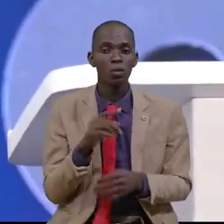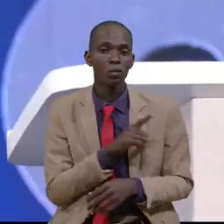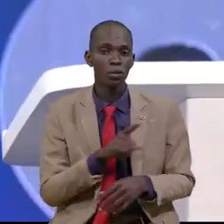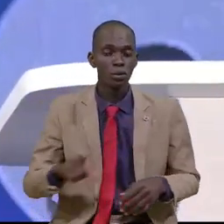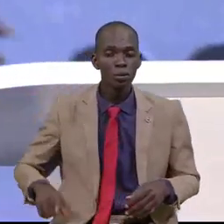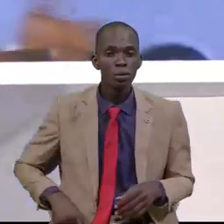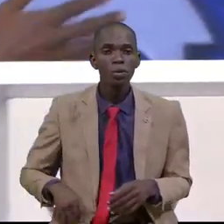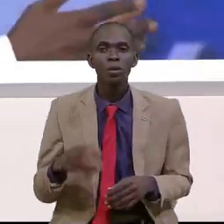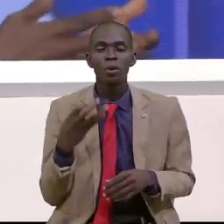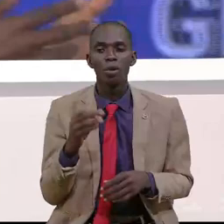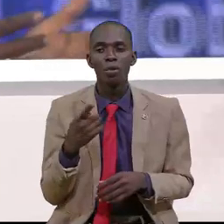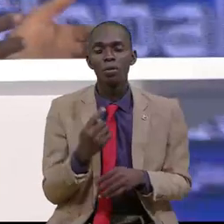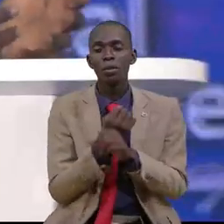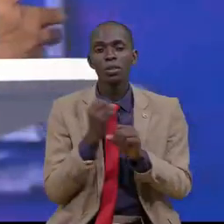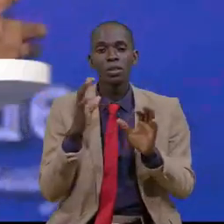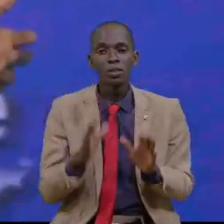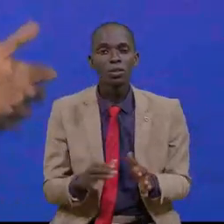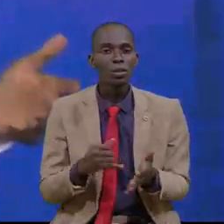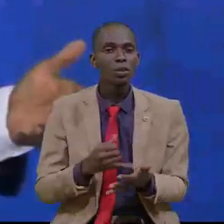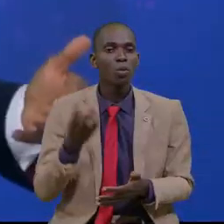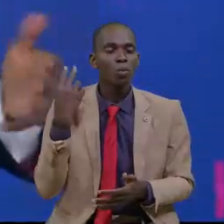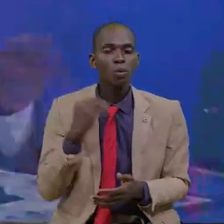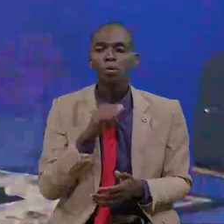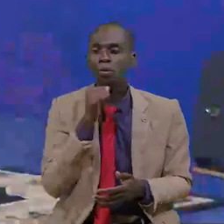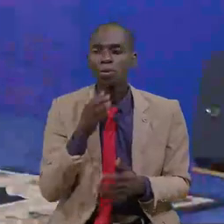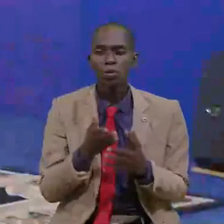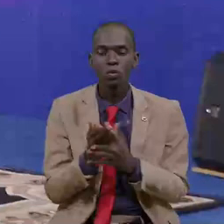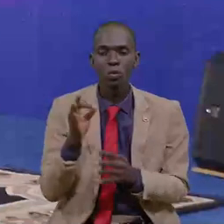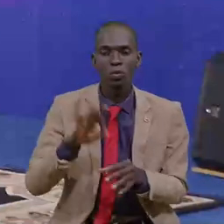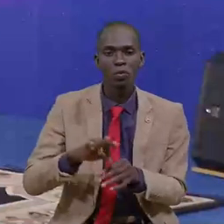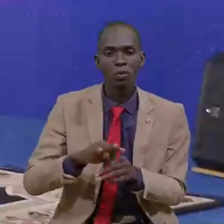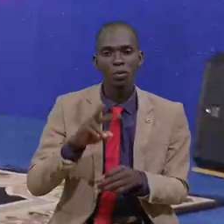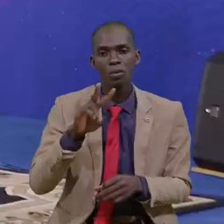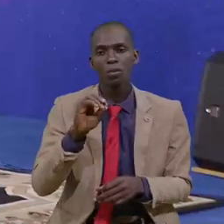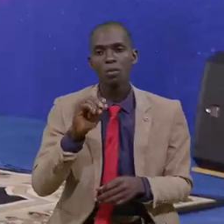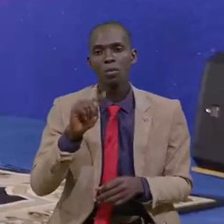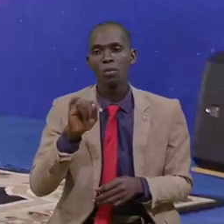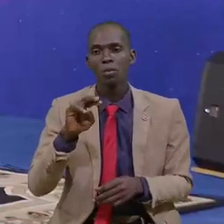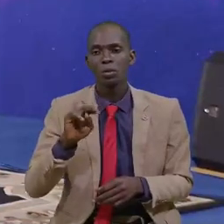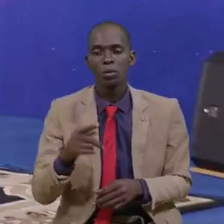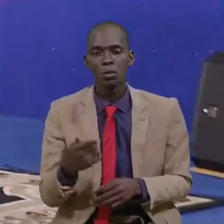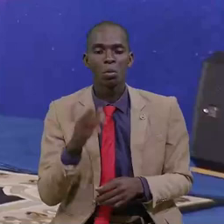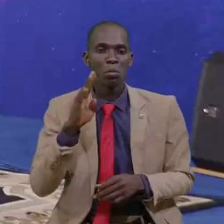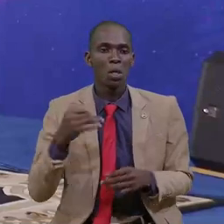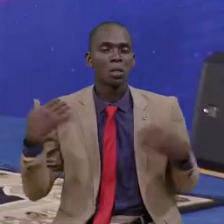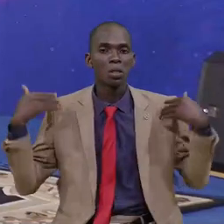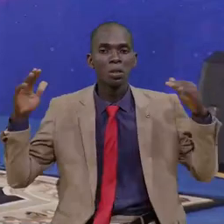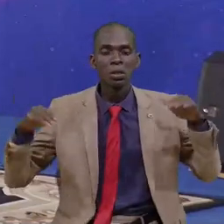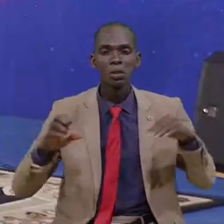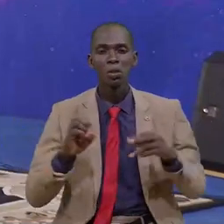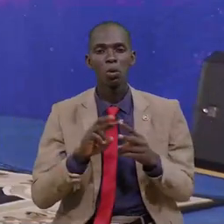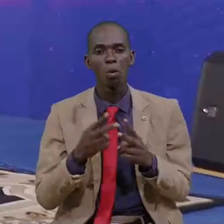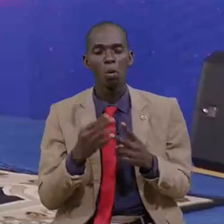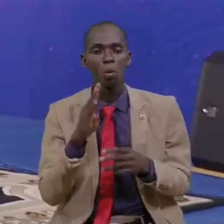Le Seigneur, le Sauveur a été établi, ce n'est pas par le vôtre, même pas par les vôtres des hommes ou